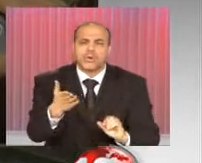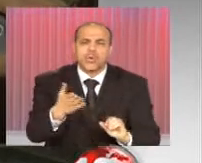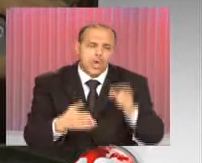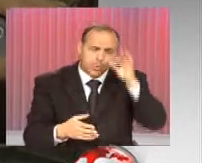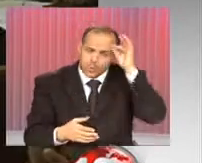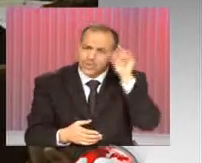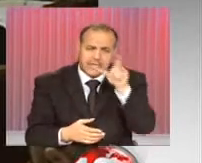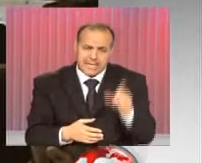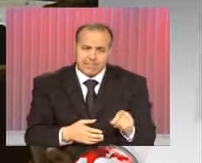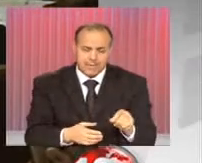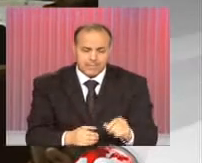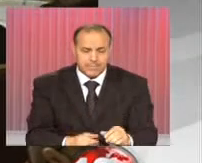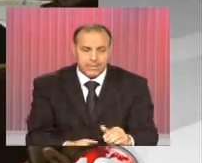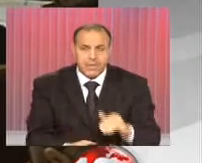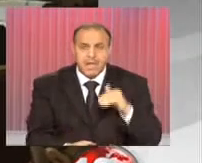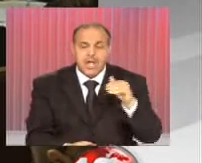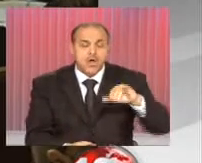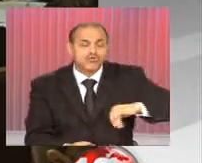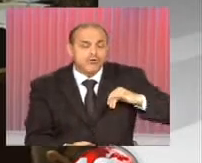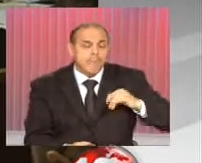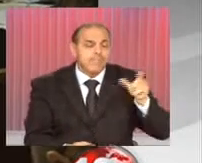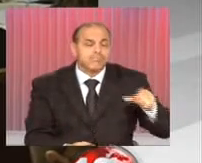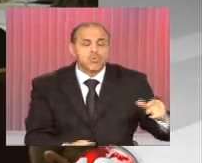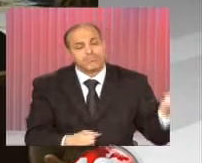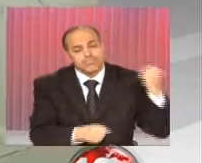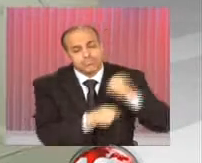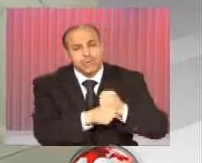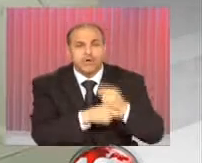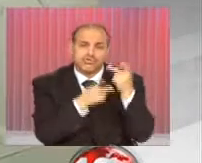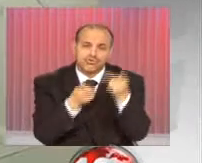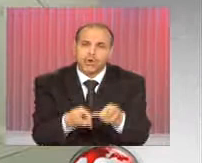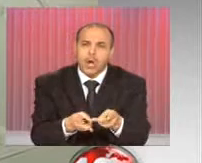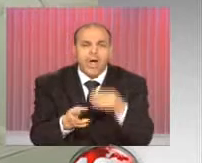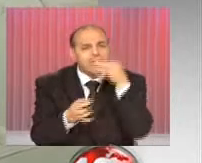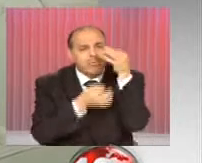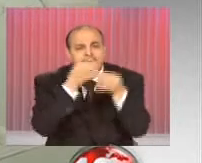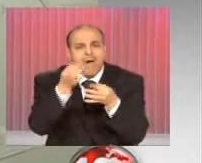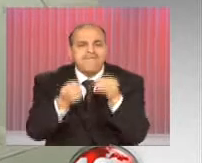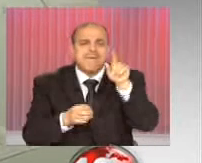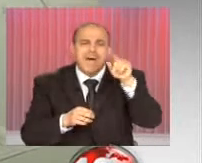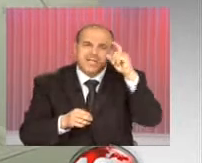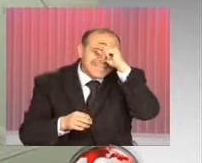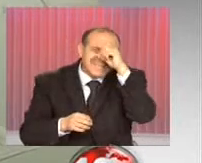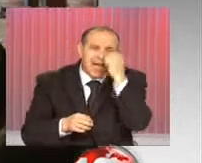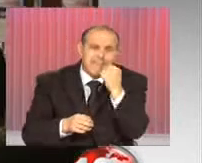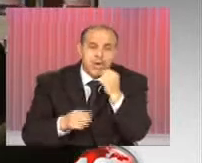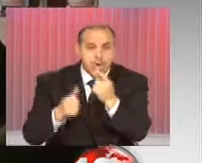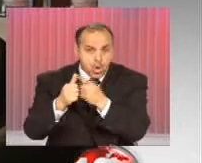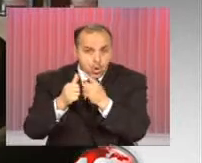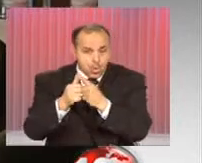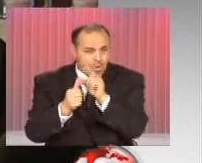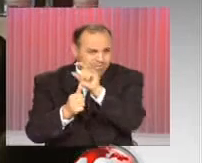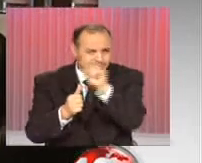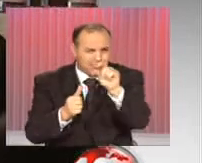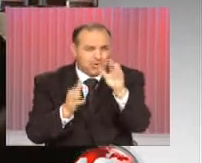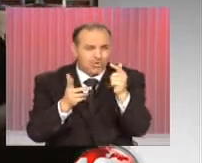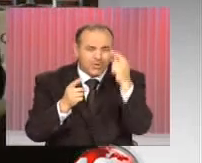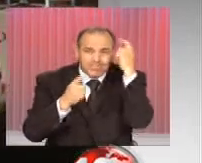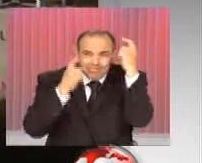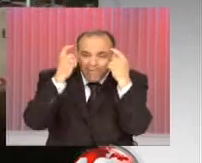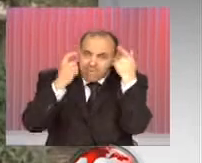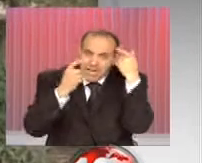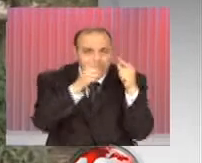التونسي. باعثون شبان حضروا اللقاء تحدثوا عن بعض الصعوبات، كما طرحوا جملة من